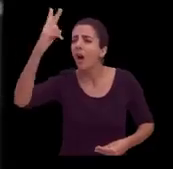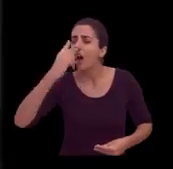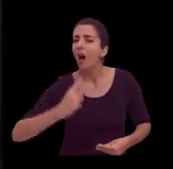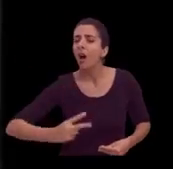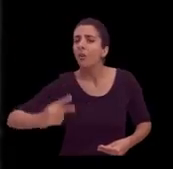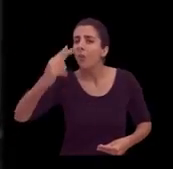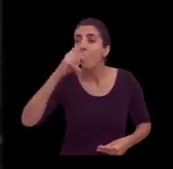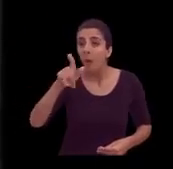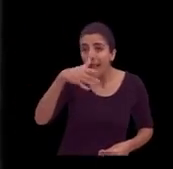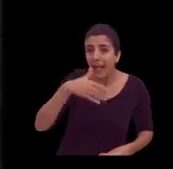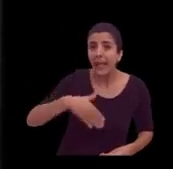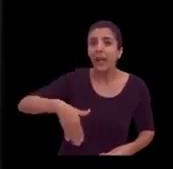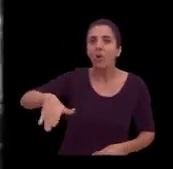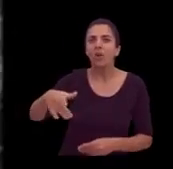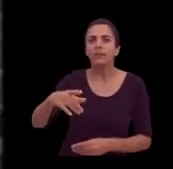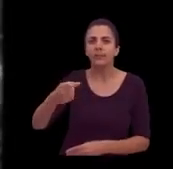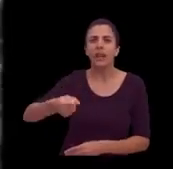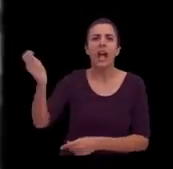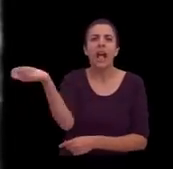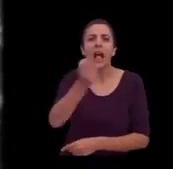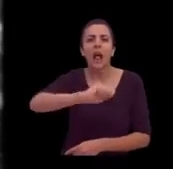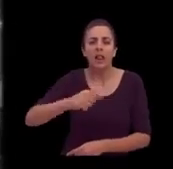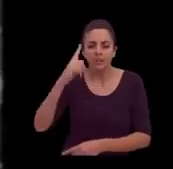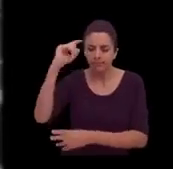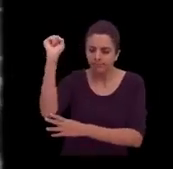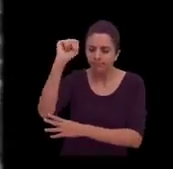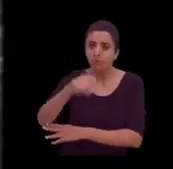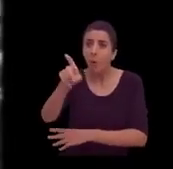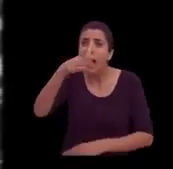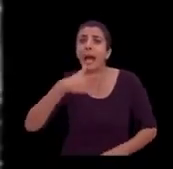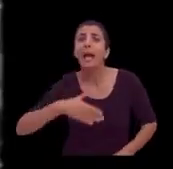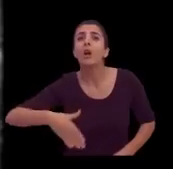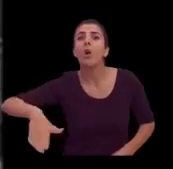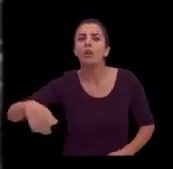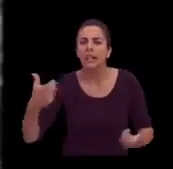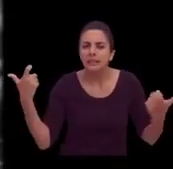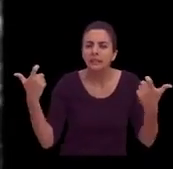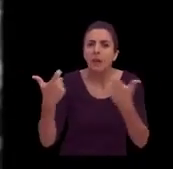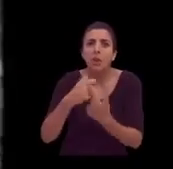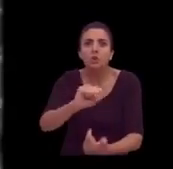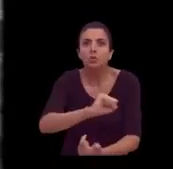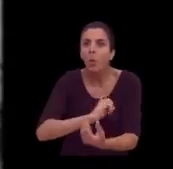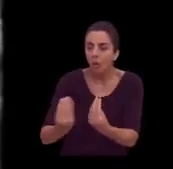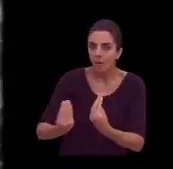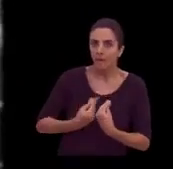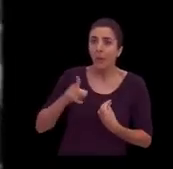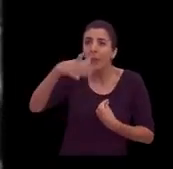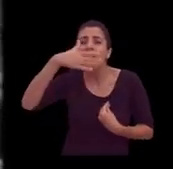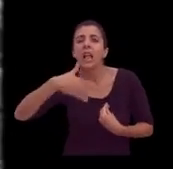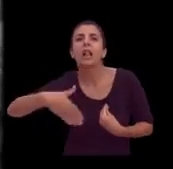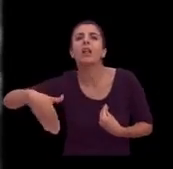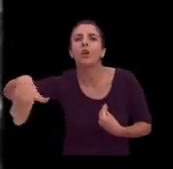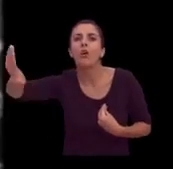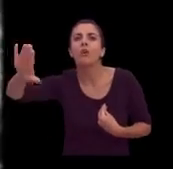yaşlar. Gidiyor yerde kılıçlarla eğilmiş başlar. Gidiyor harbin o en korkulu aslan yelesi. Gidiyor